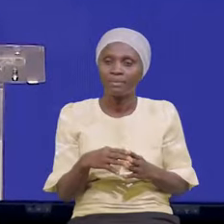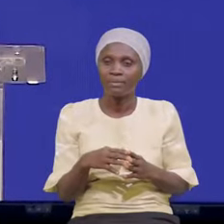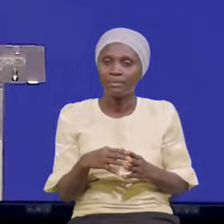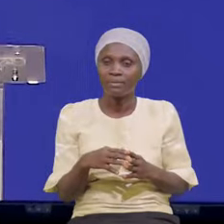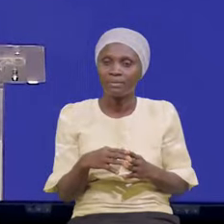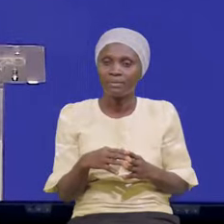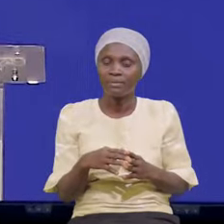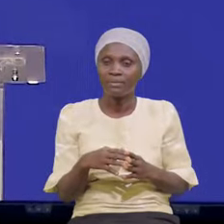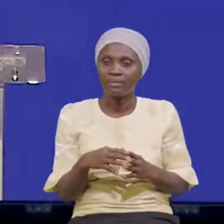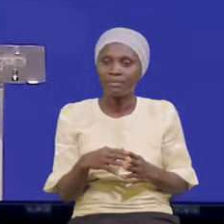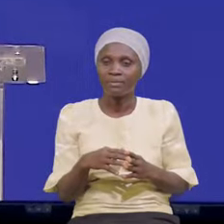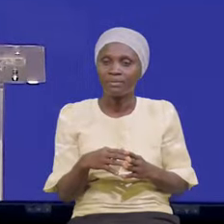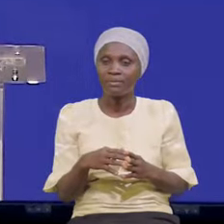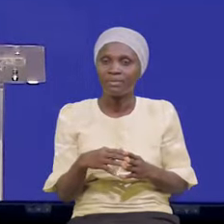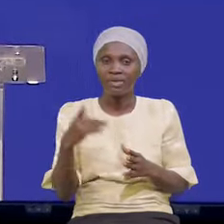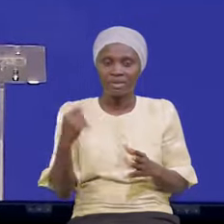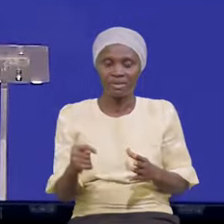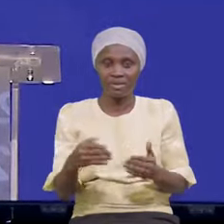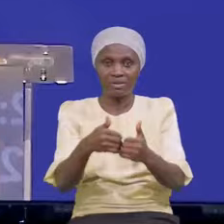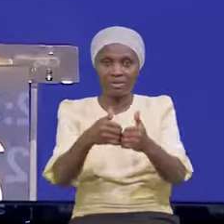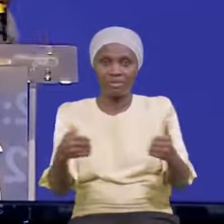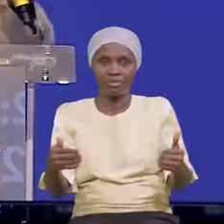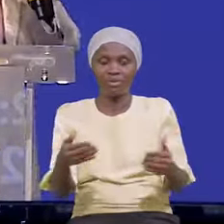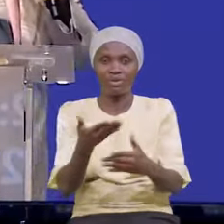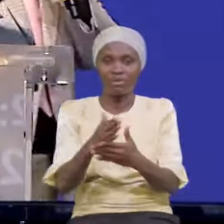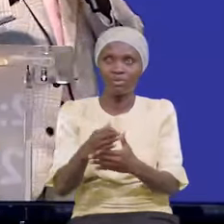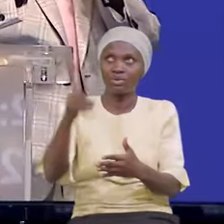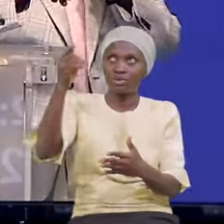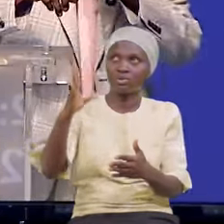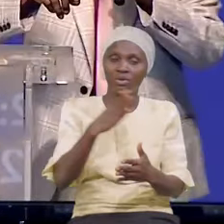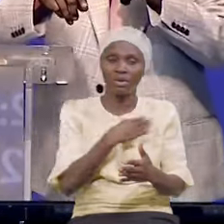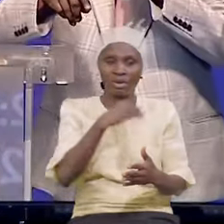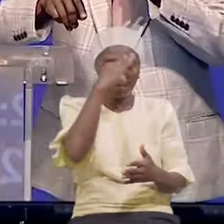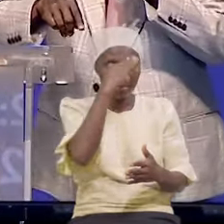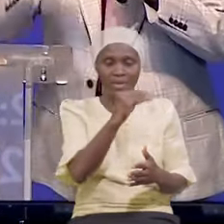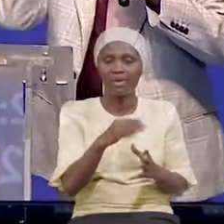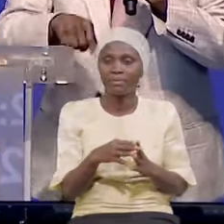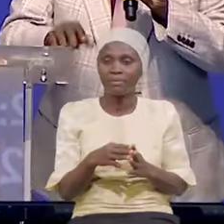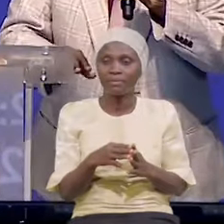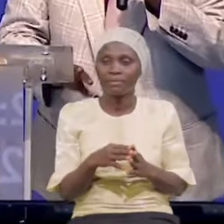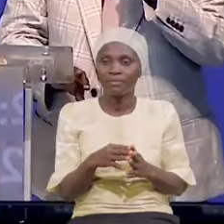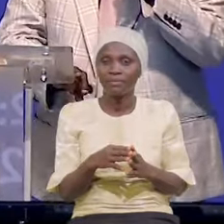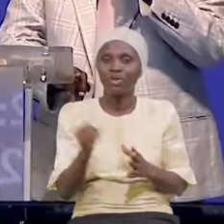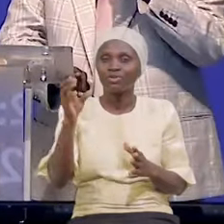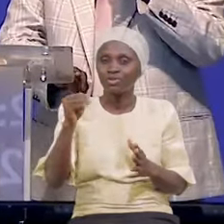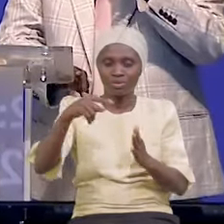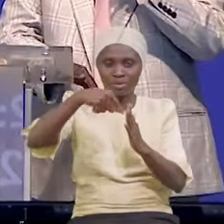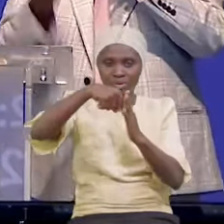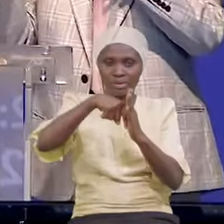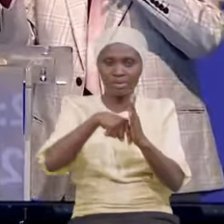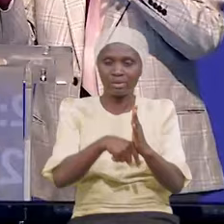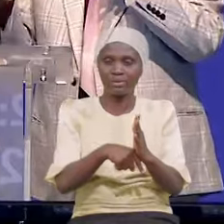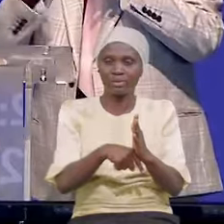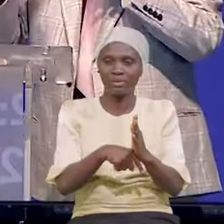the gulf between God and man, దేవునికి మానవాళికి మధ్య ఉన్న ఆ ఎడబాటు కూడా అలా ఉంది, is so deep, చాలా లోతైనది,